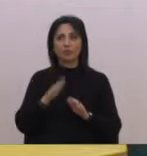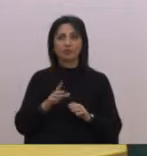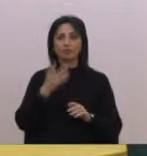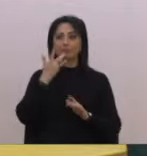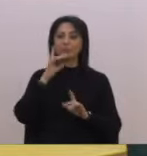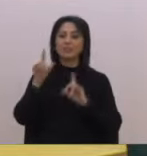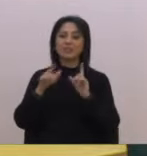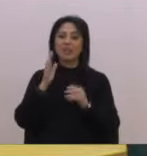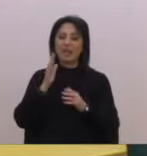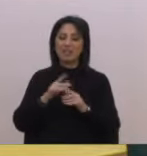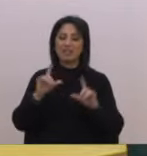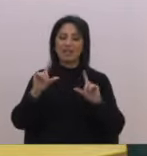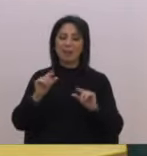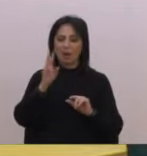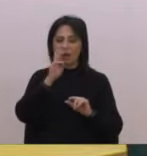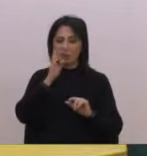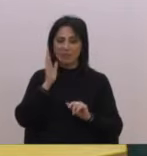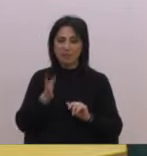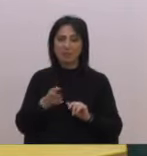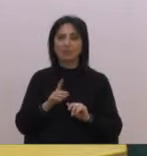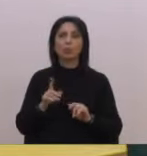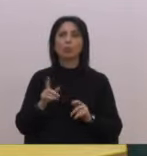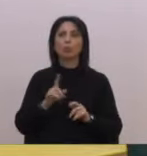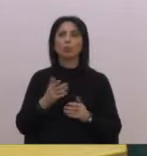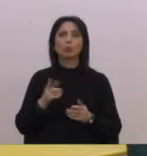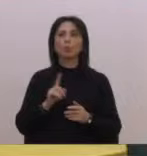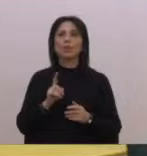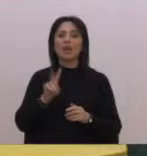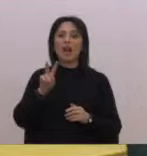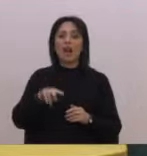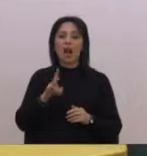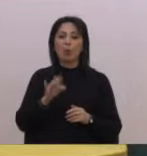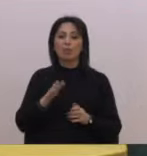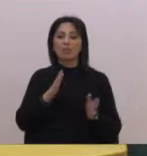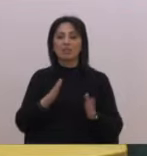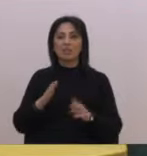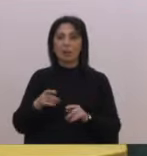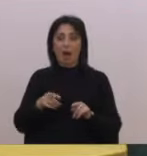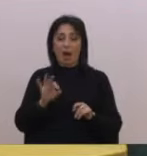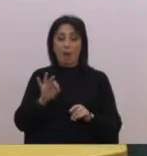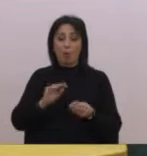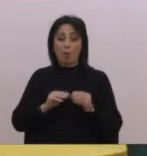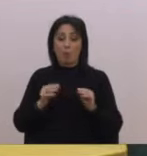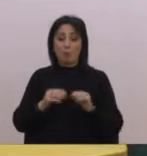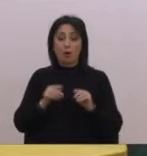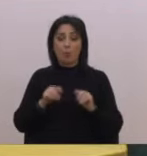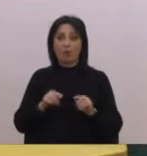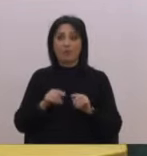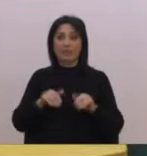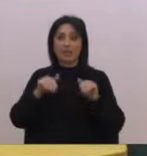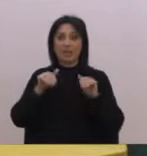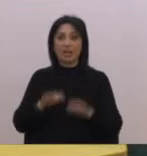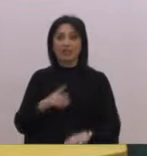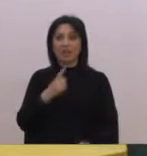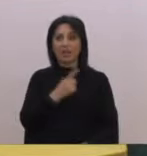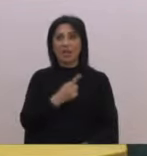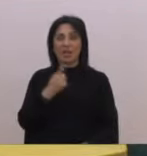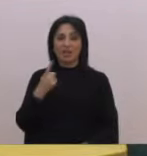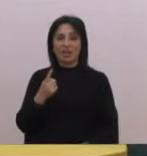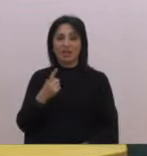მიგრაცია იქნება, დაბალი ხელფასები იქნება თუ ლარის კურსის სტაბილურობა, აი ამ პრობლემების გადაჭრის